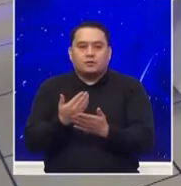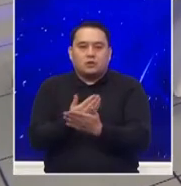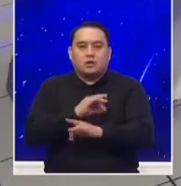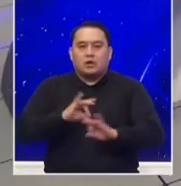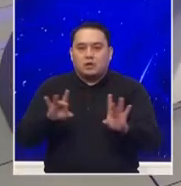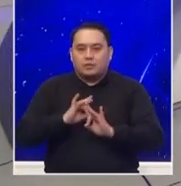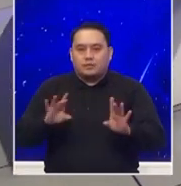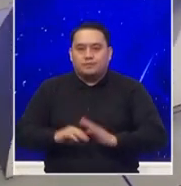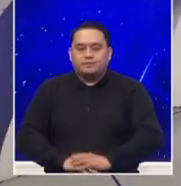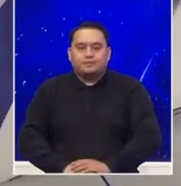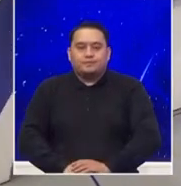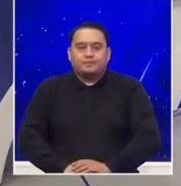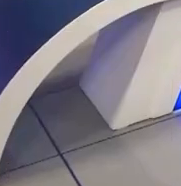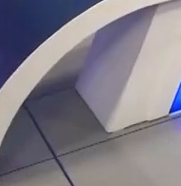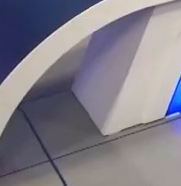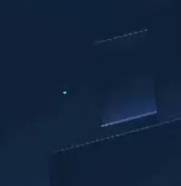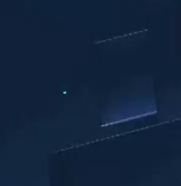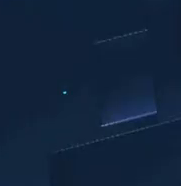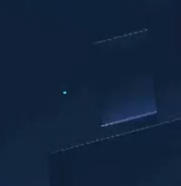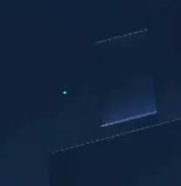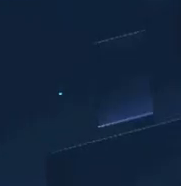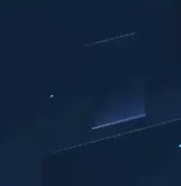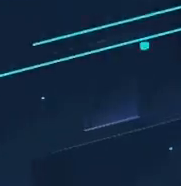выпуска коротко о самом важном.